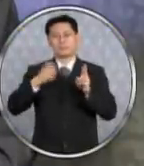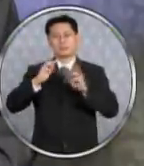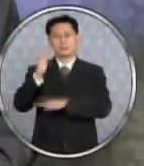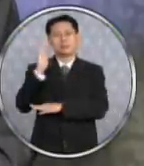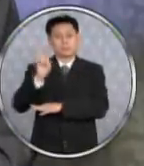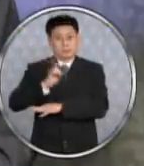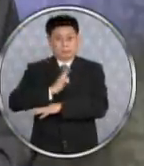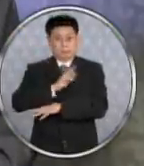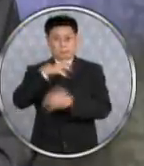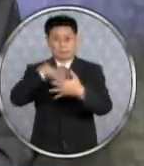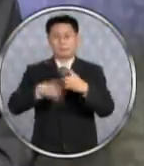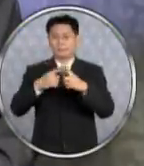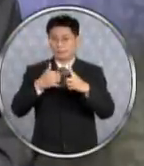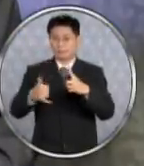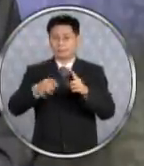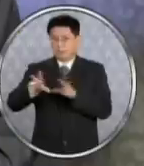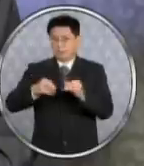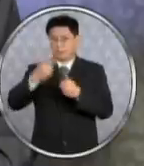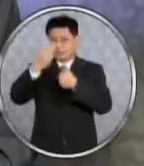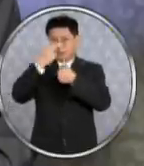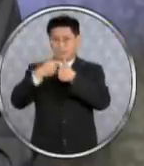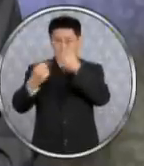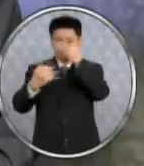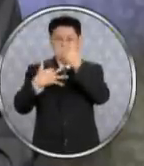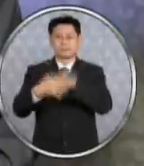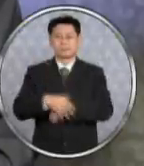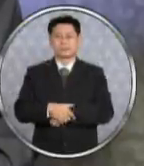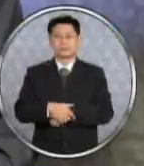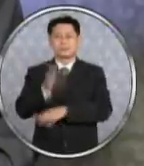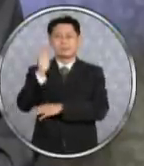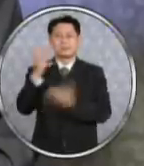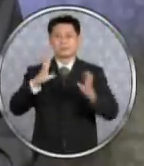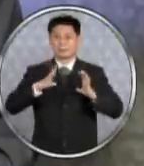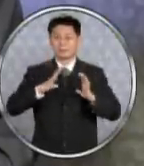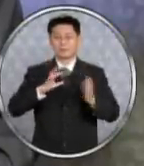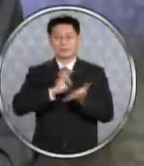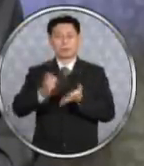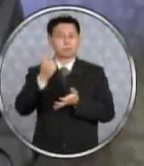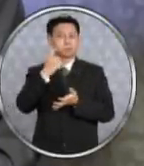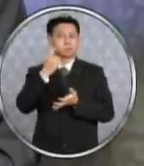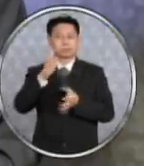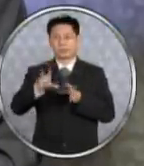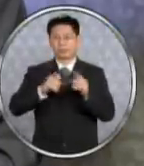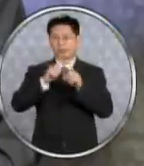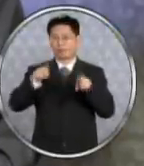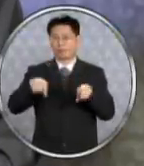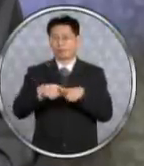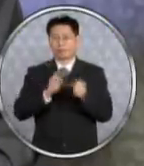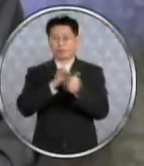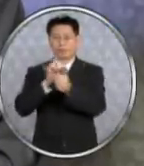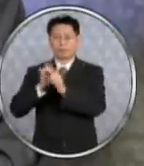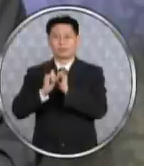器跟政府的资源来抹黑对手，政务官用不实的文件来误导人